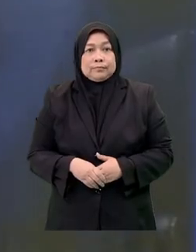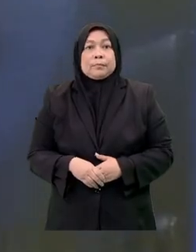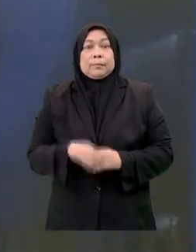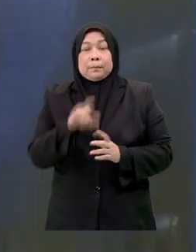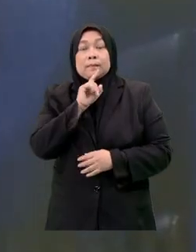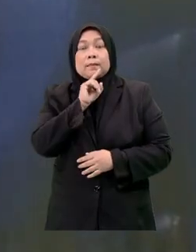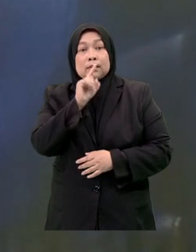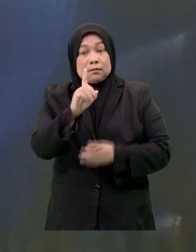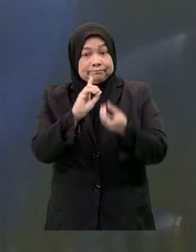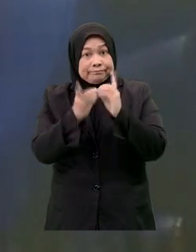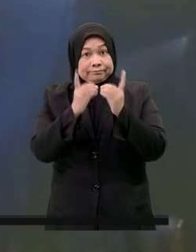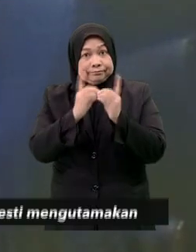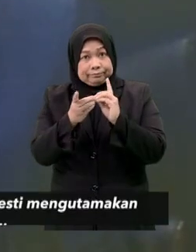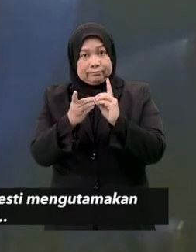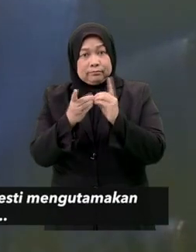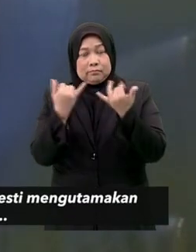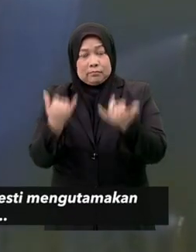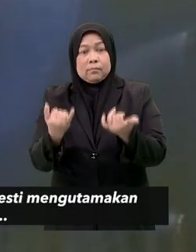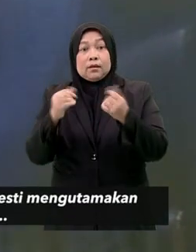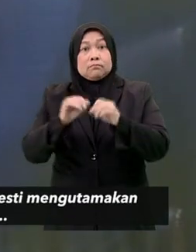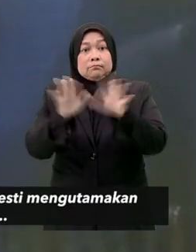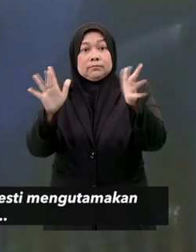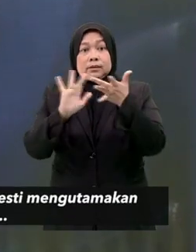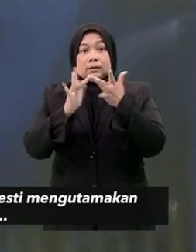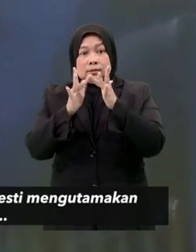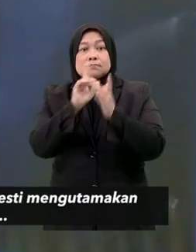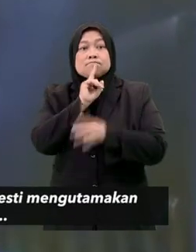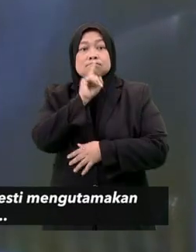berkembangit Land CY